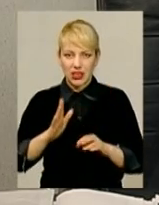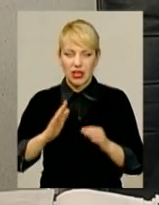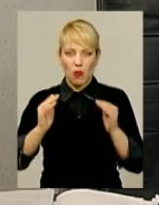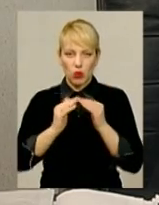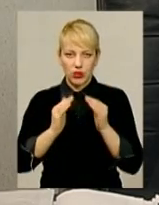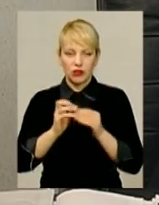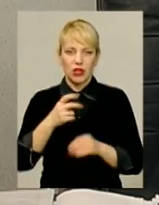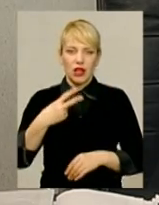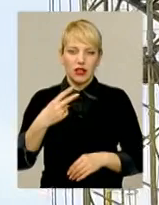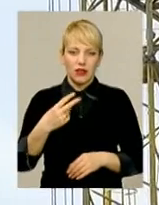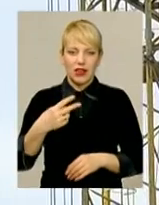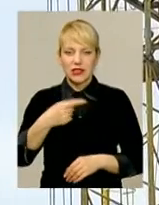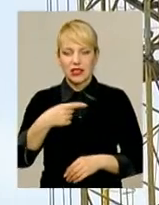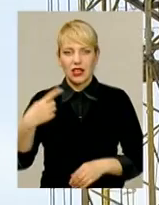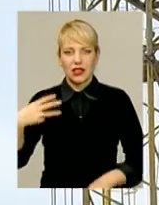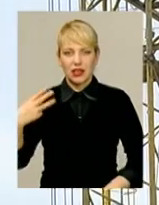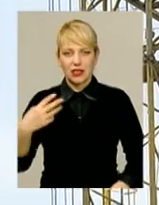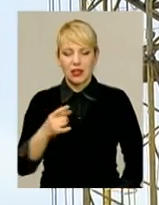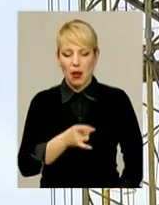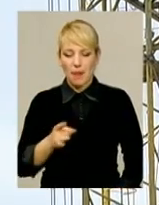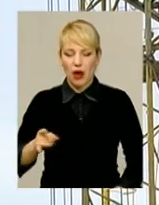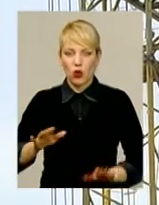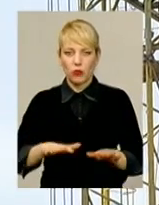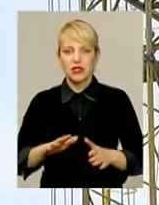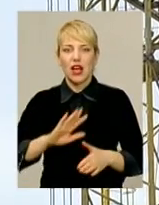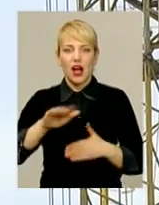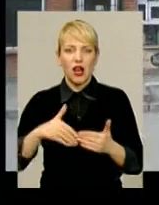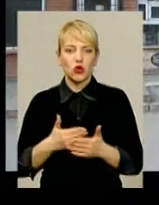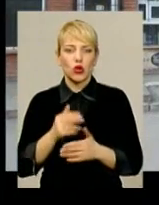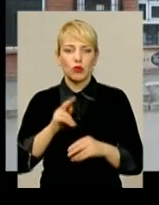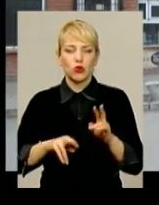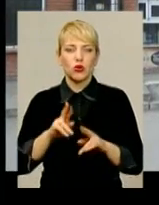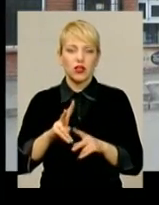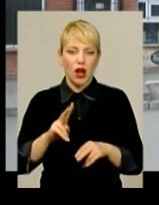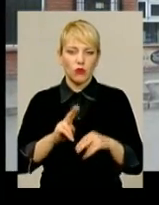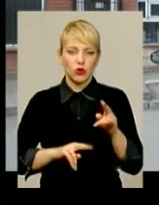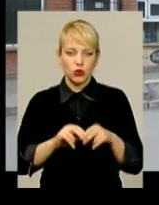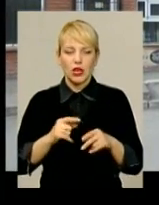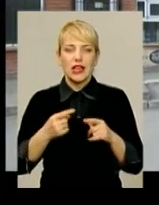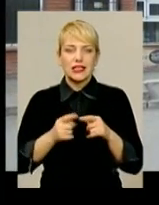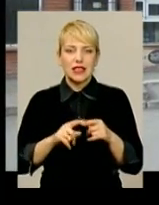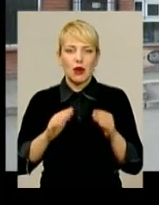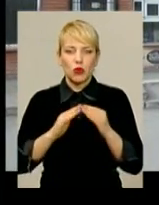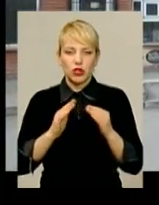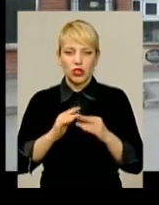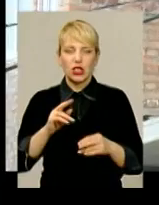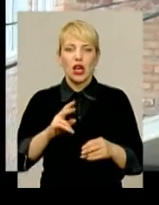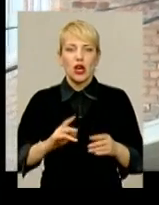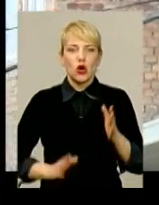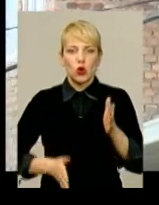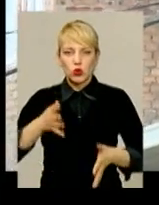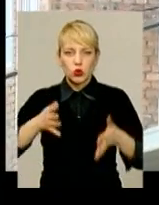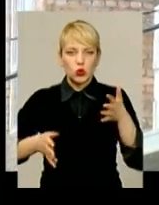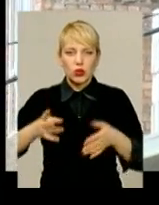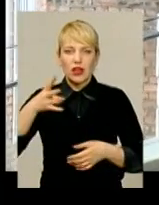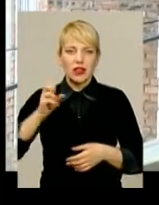і 20-30 паркомісць. А доки будують, як будують. Причому будинки ростуть на стоянках, як приклад, вулиця Львівське шосе.